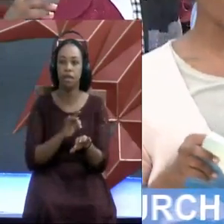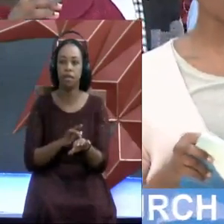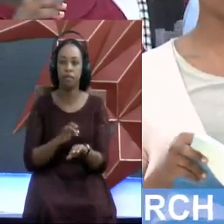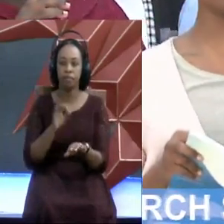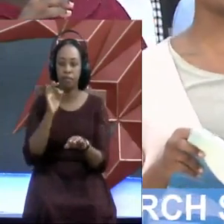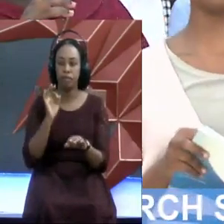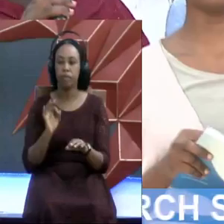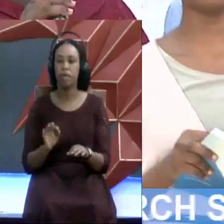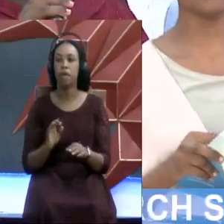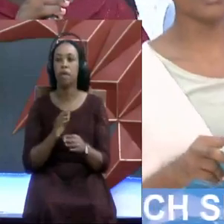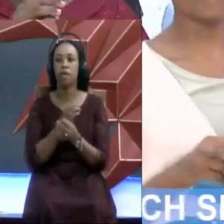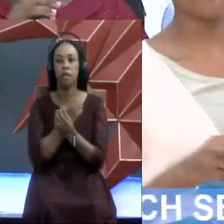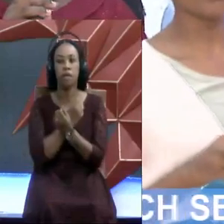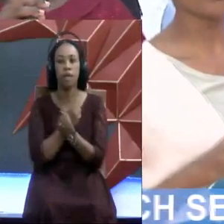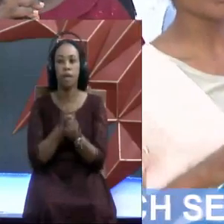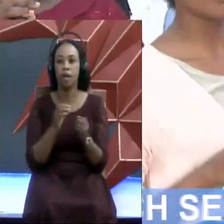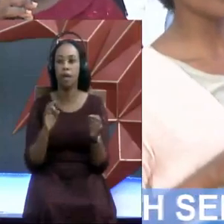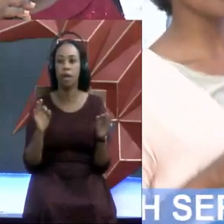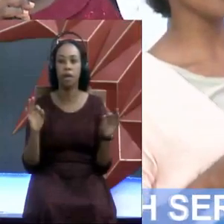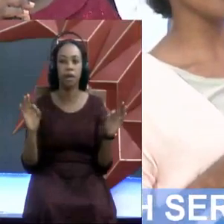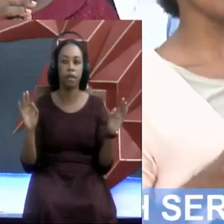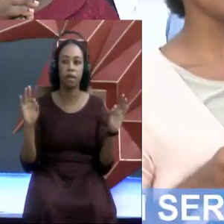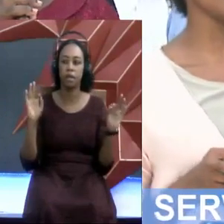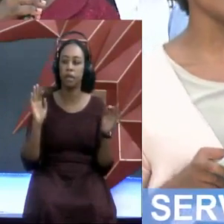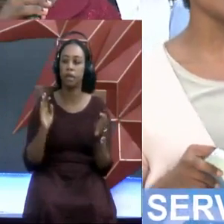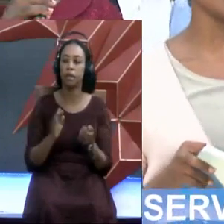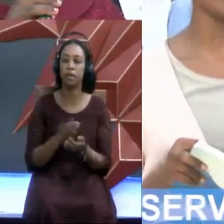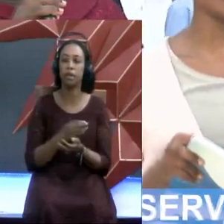sana utapona